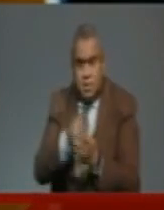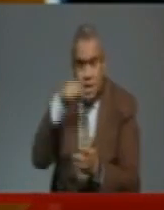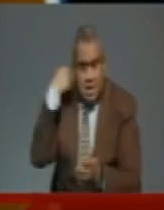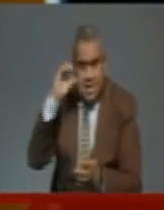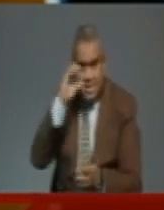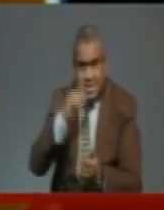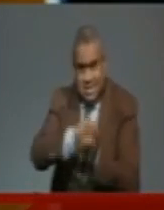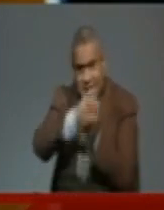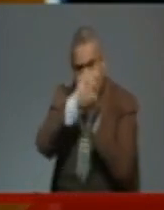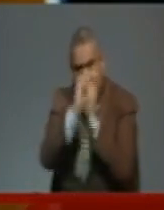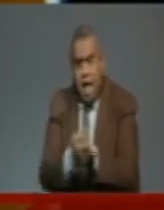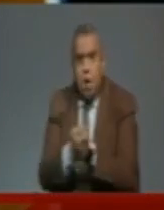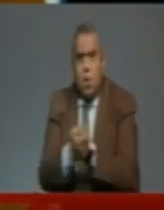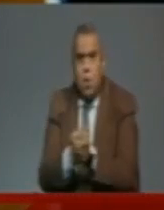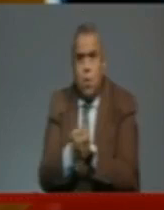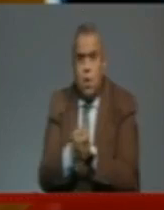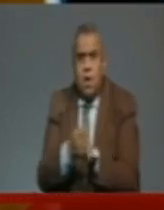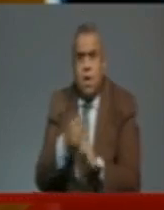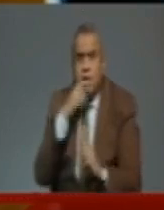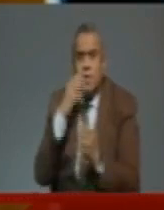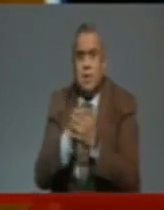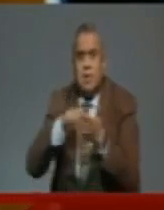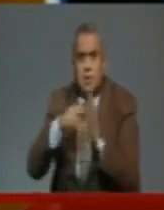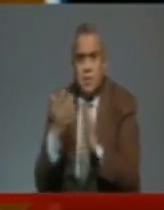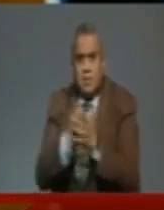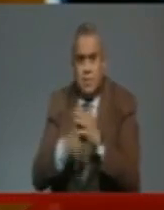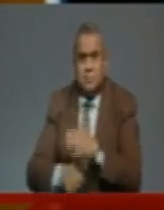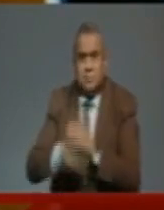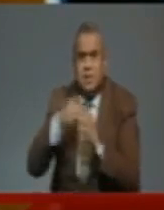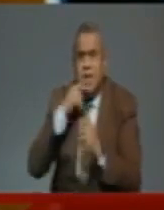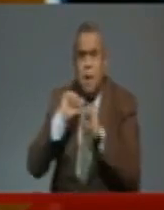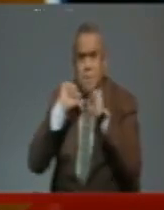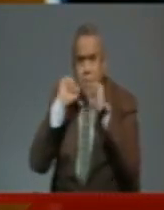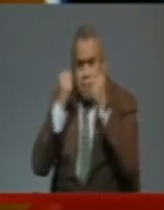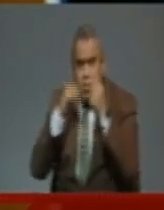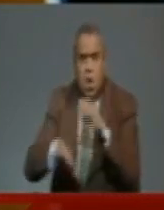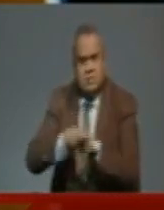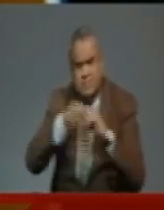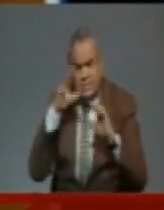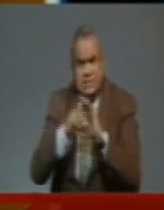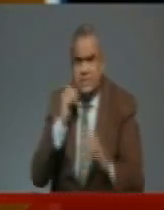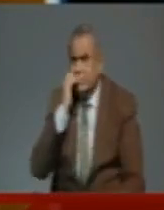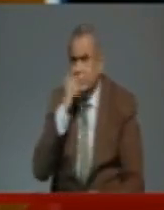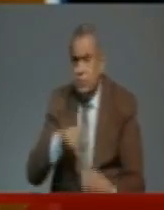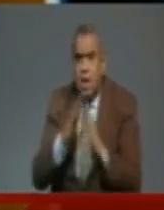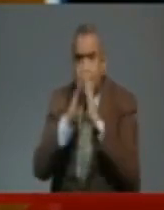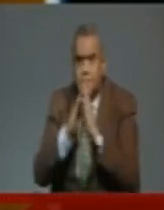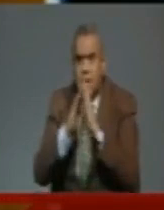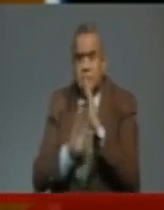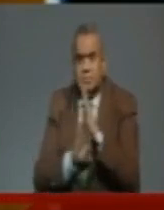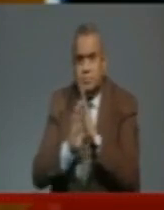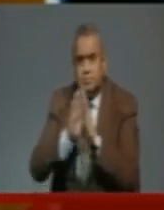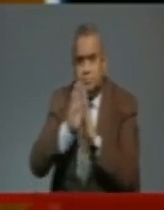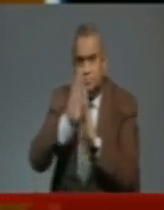كلمة امبوسيبل الى اي بوسيبل بالنص كده. مصر فعلا ستستطيع يا فندم ان شاء الله باذن